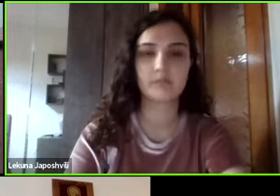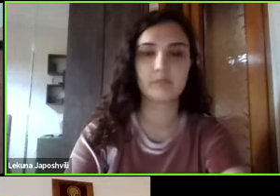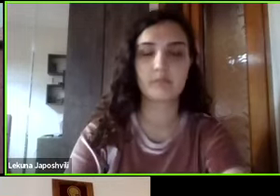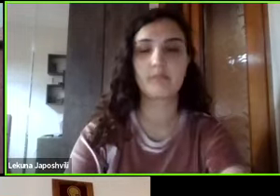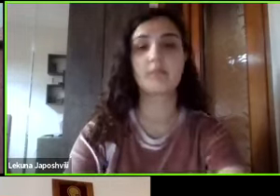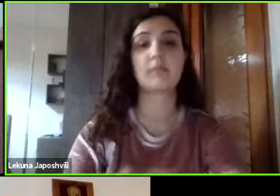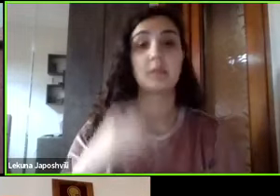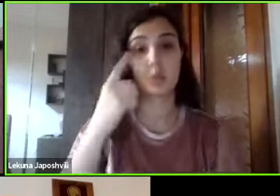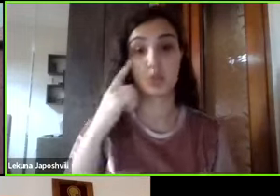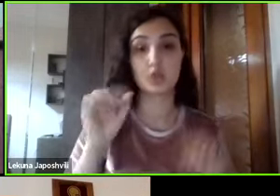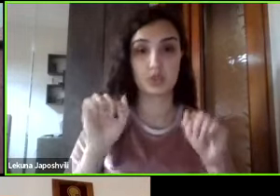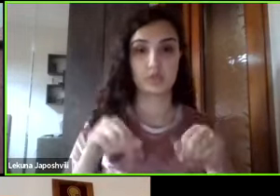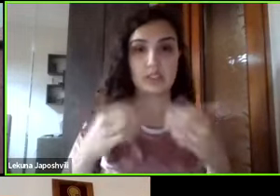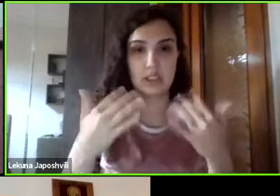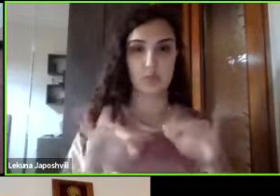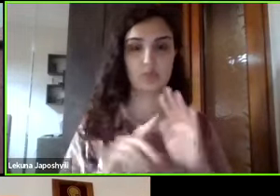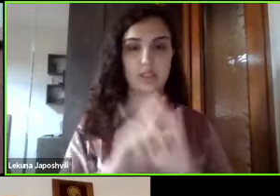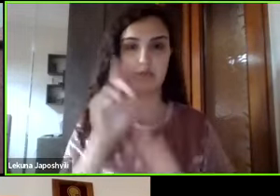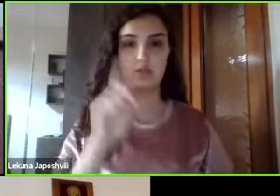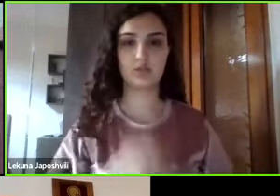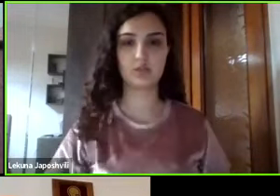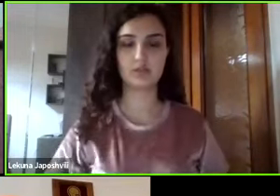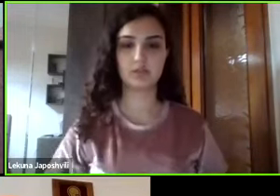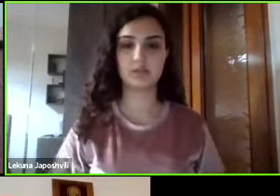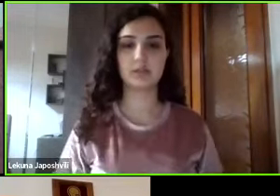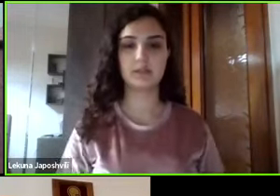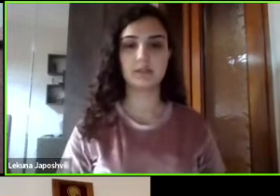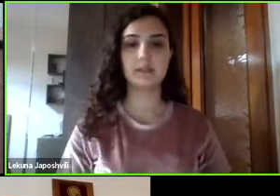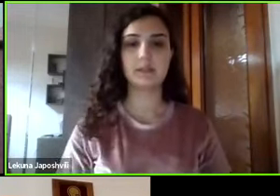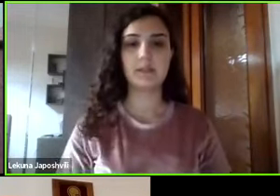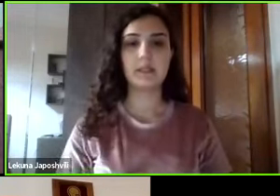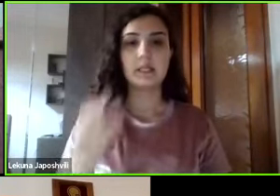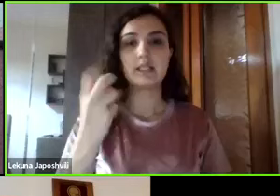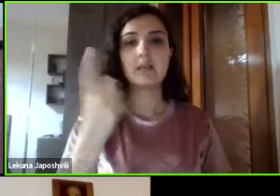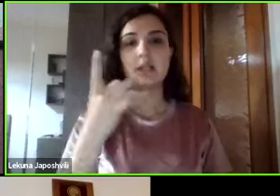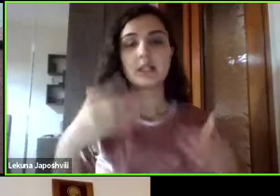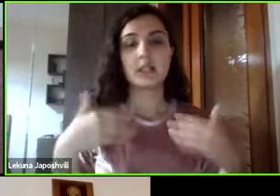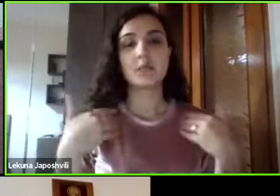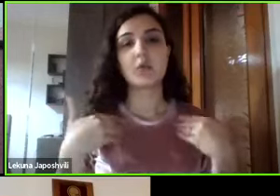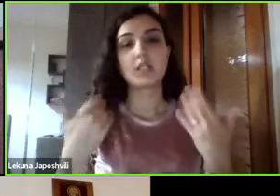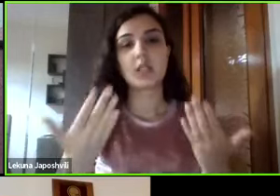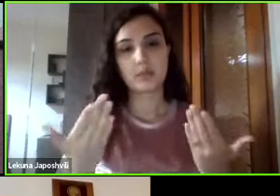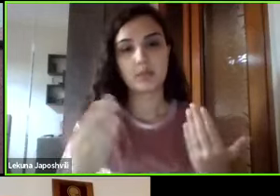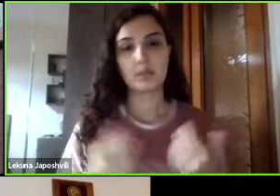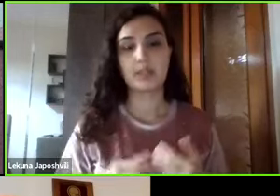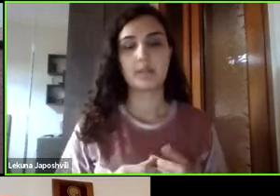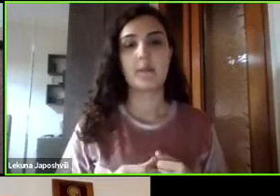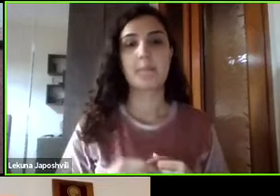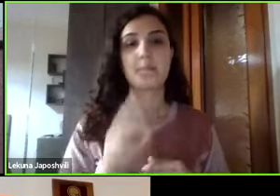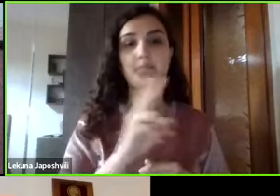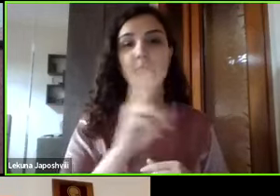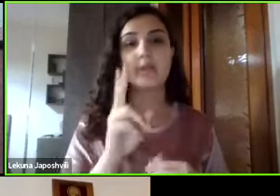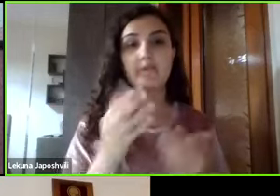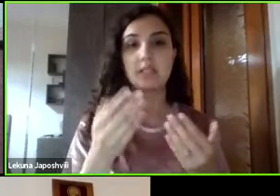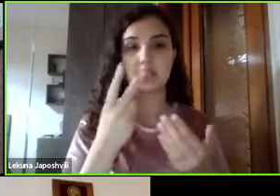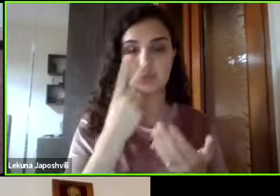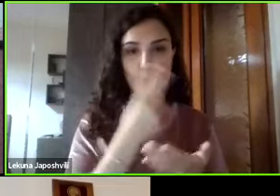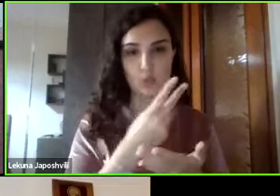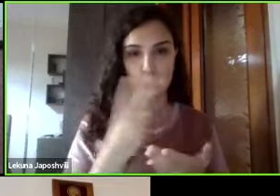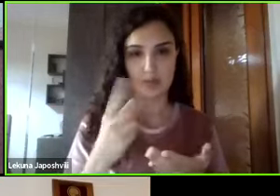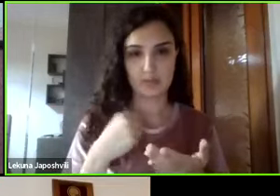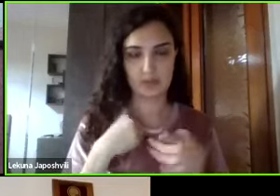მე მგონი შეგვიძლია უკვე დავიწყოთ. კიდევ ერთხელ მოგესალმებით, ვინც ადევნებს თვალს